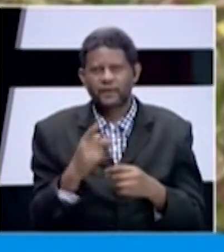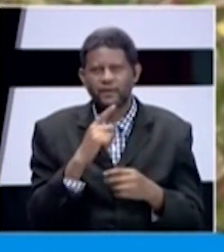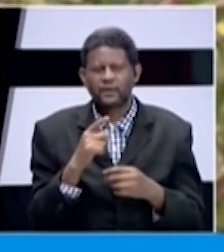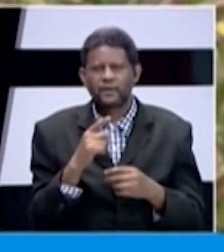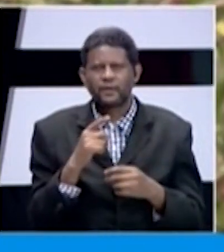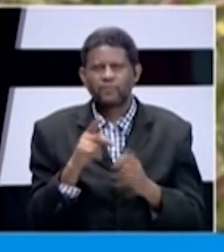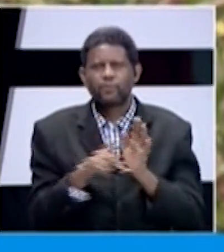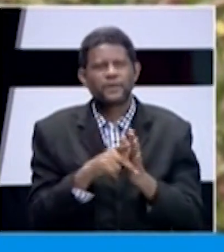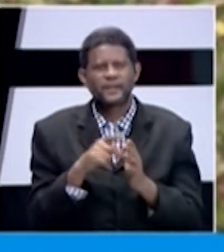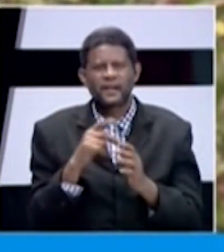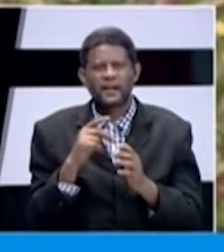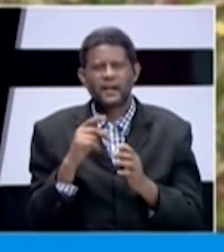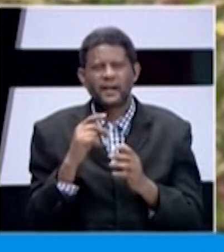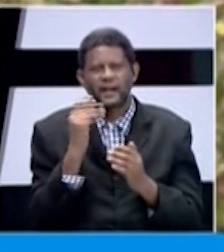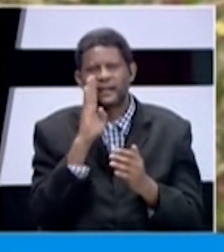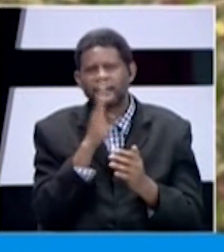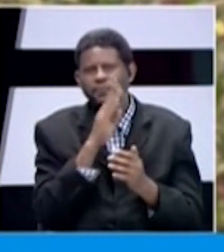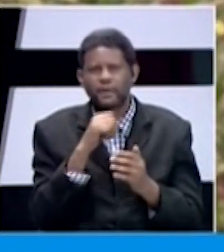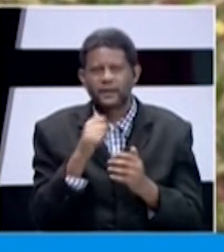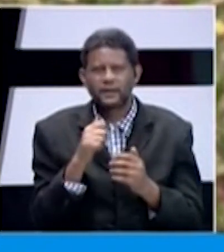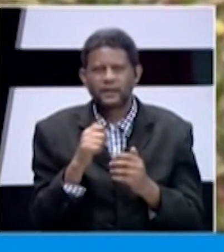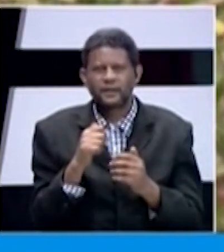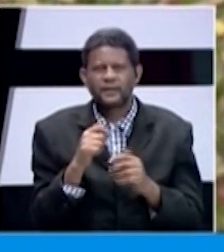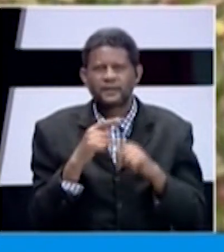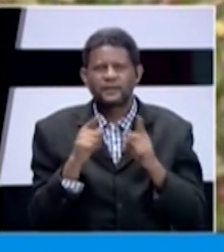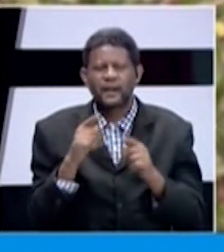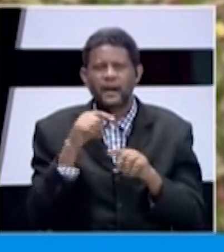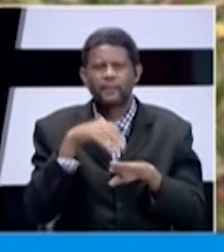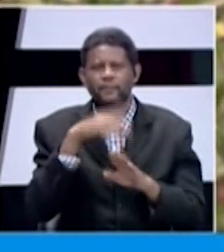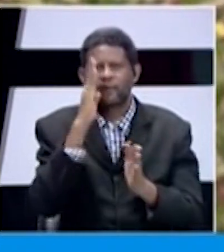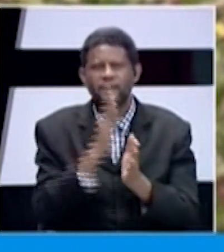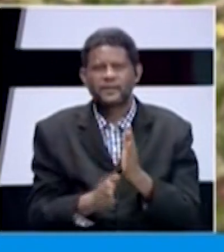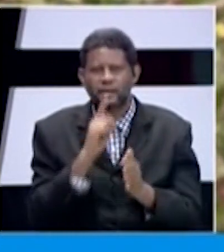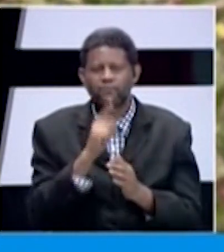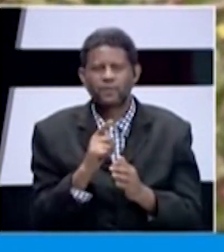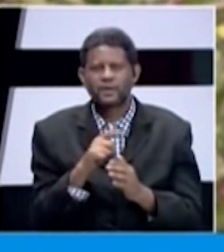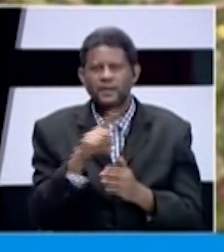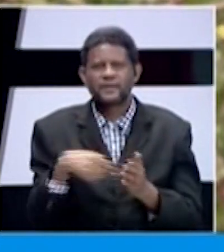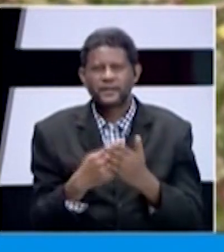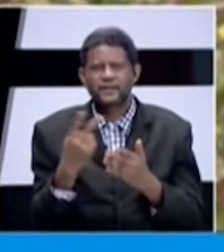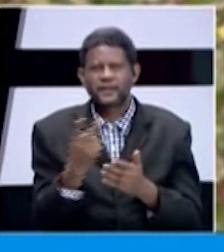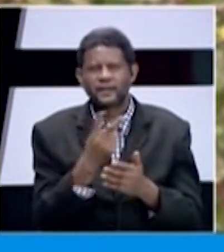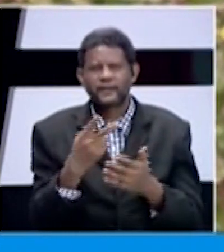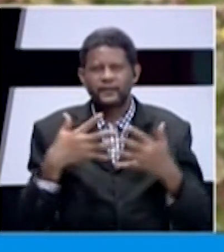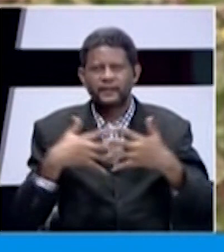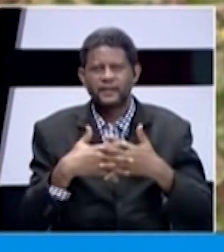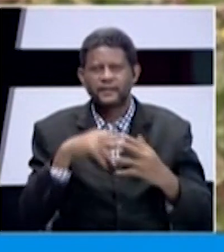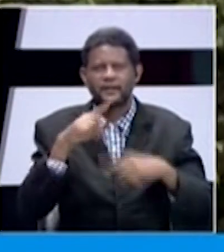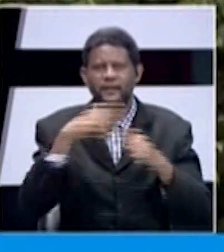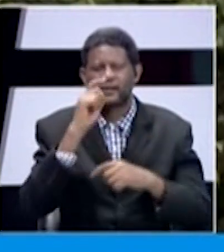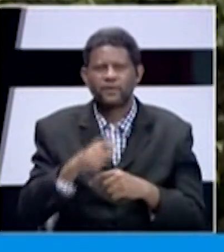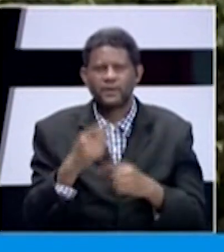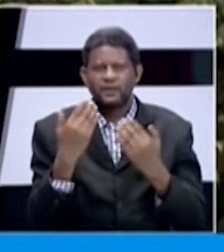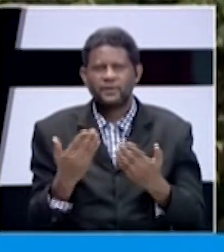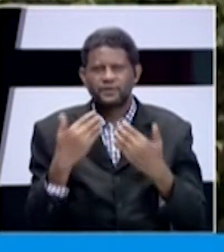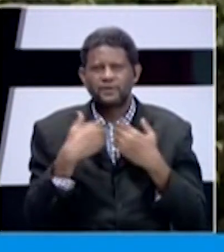نحمن وده ما خم تبيع ونا أي حمن جن عم في الصامي فلذي كلتين تتحزن كخداق للوا تحزر اللي